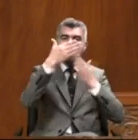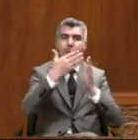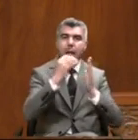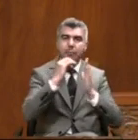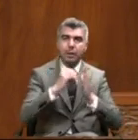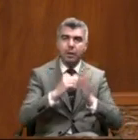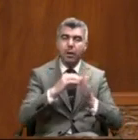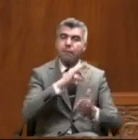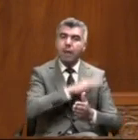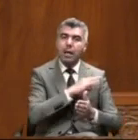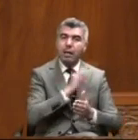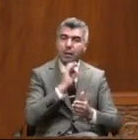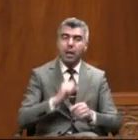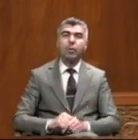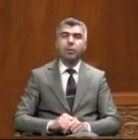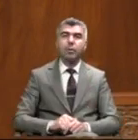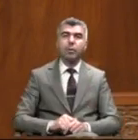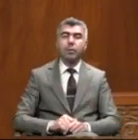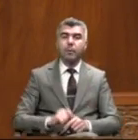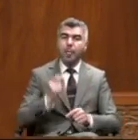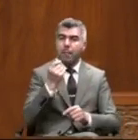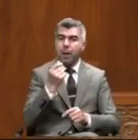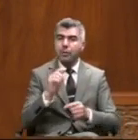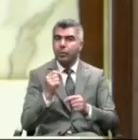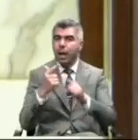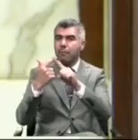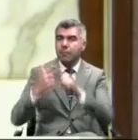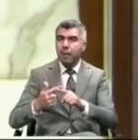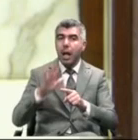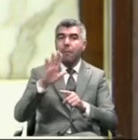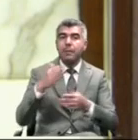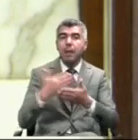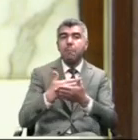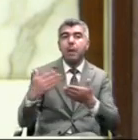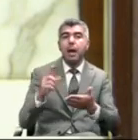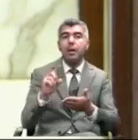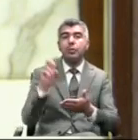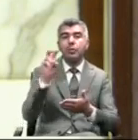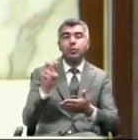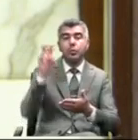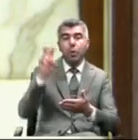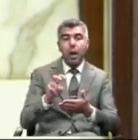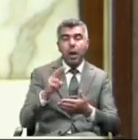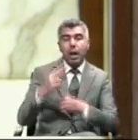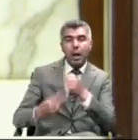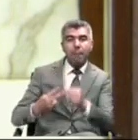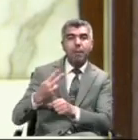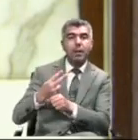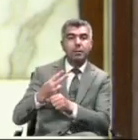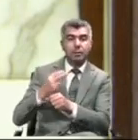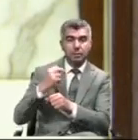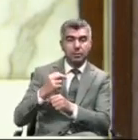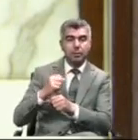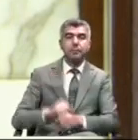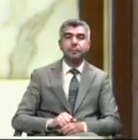لفائده المغرب بمبلغ يعادي الخمسه المليار دولار لمده سنتين وذلك